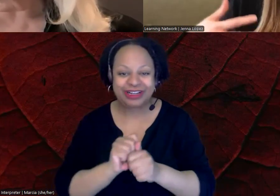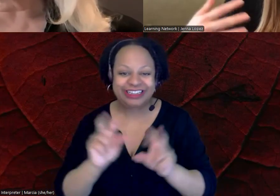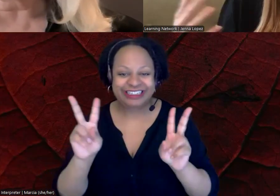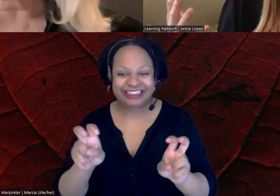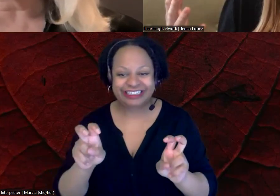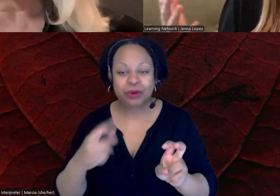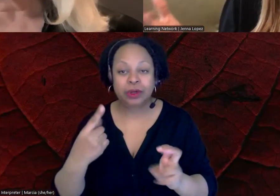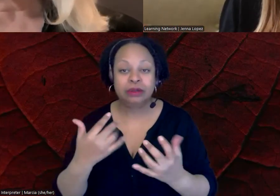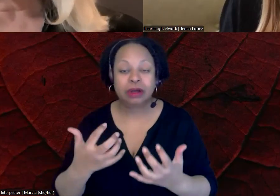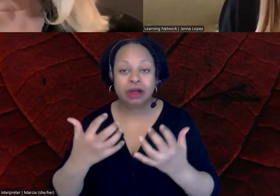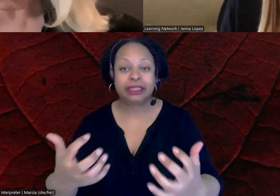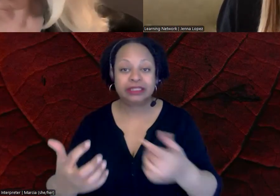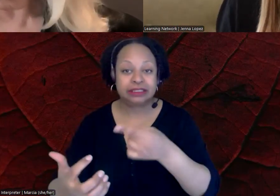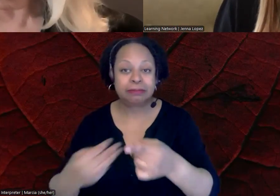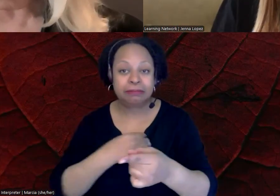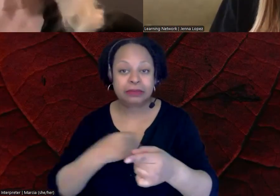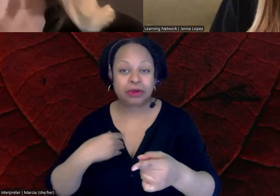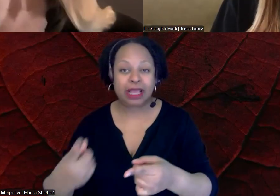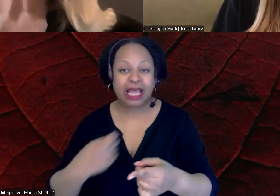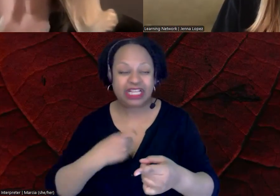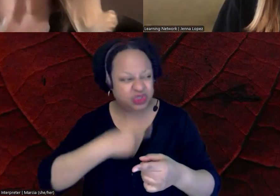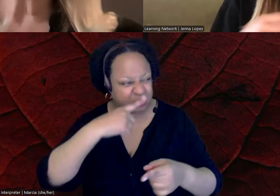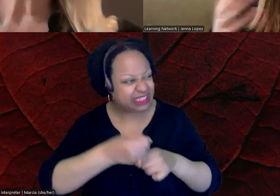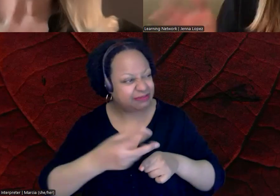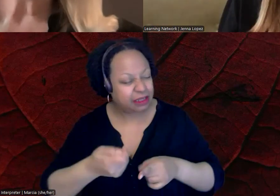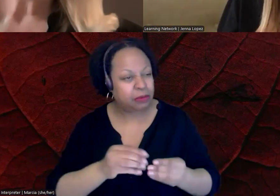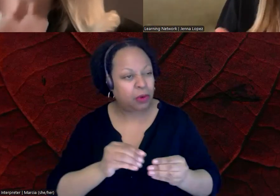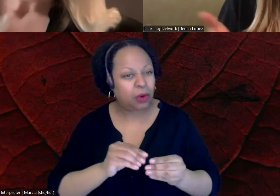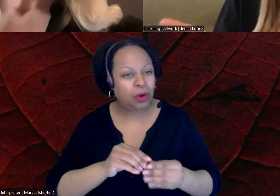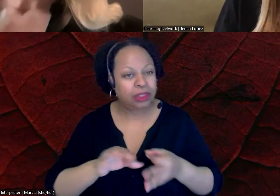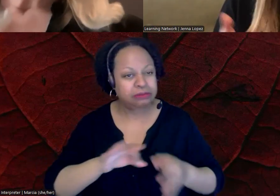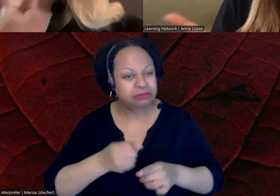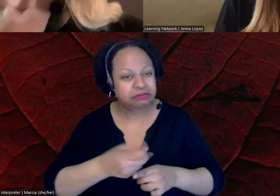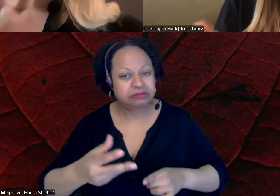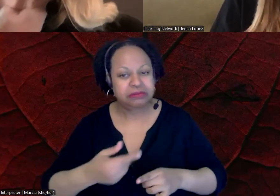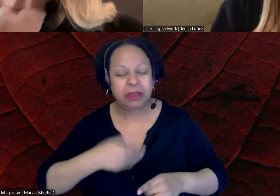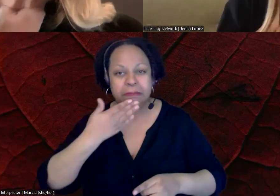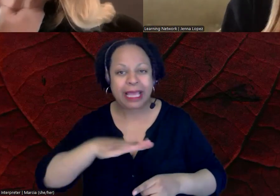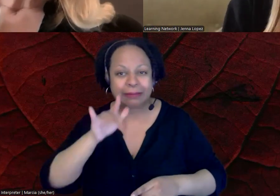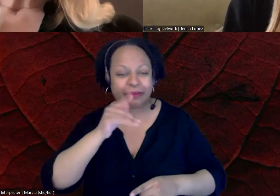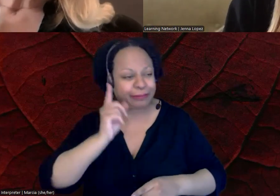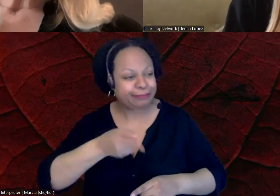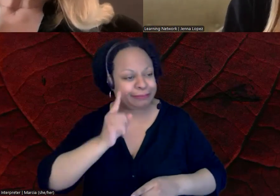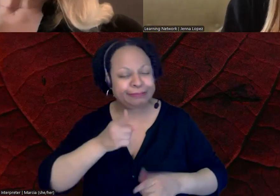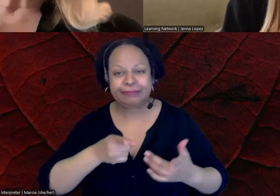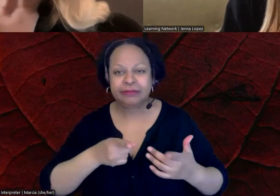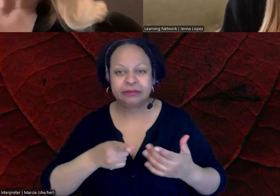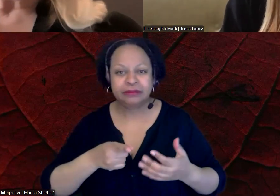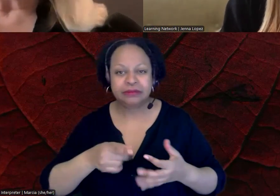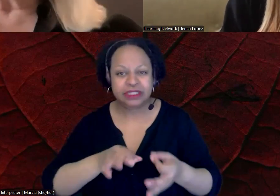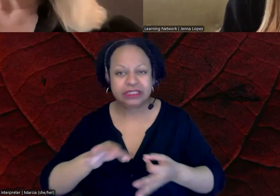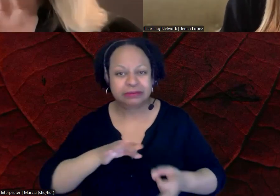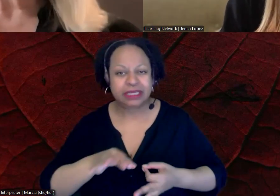de notre public demande ceci. Est-ce que vous pourriez approfondir la notion sur le fait